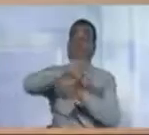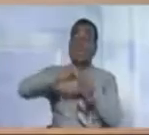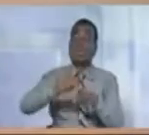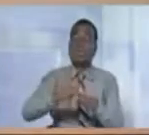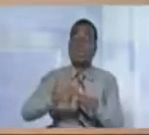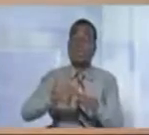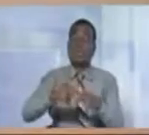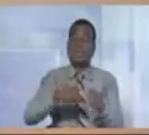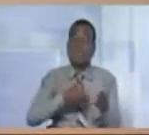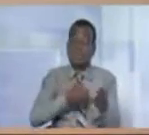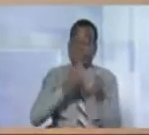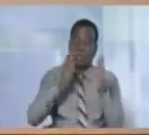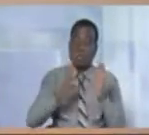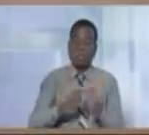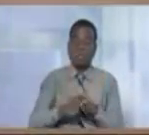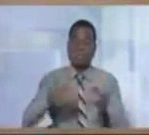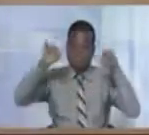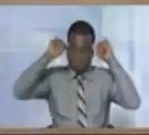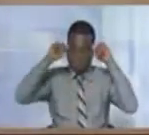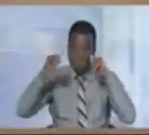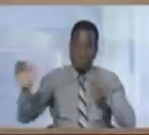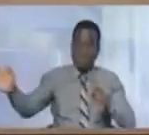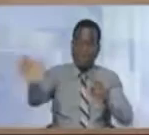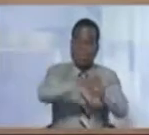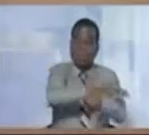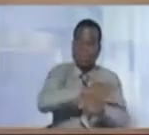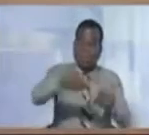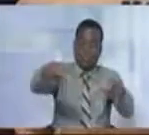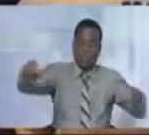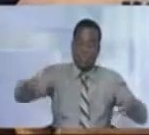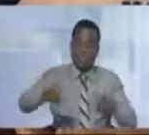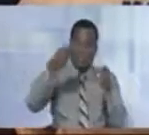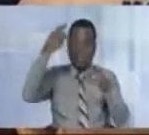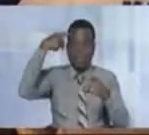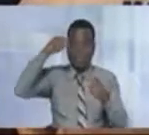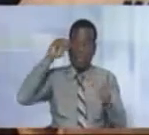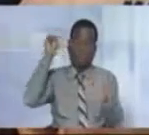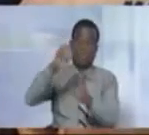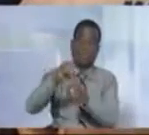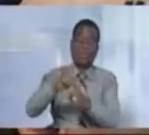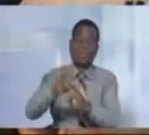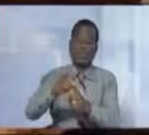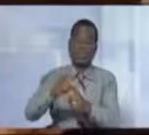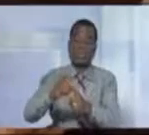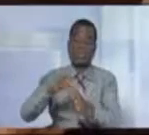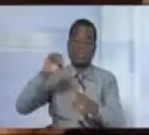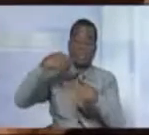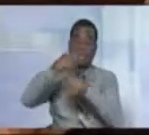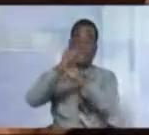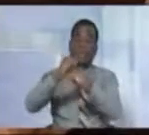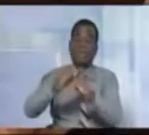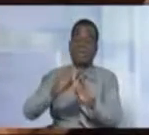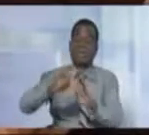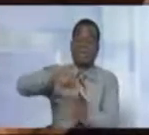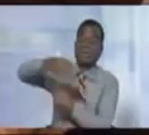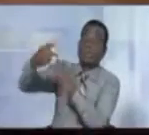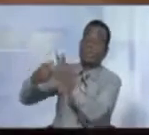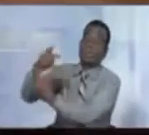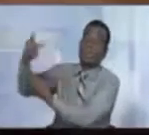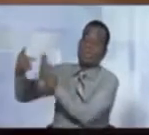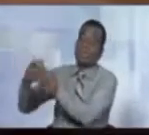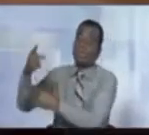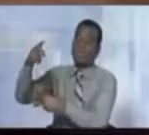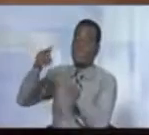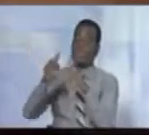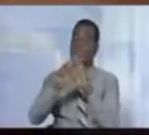beauvin de Côte d'Ivoire investit le terrain pour l'atteinte de cet objectif elle a initié une tourneré à travers le